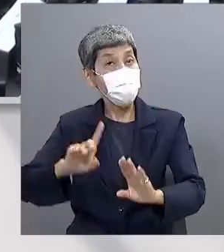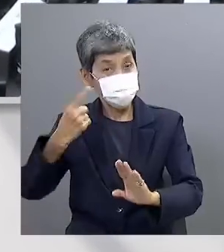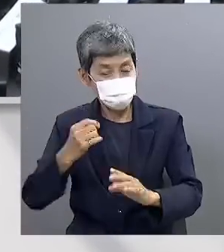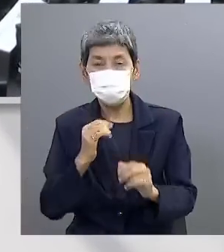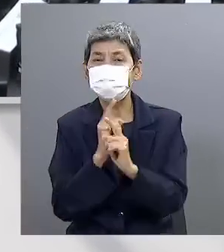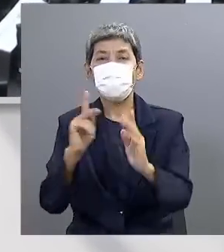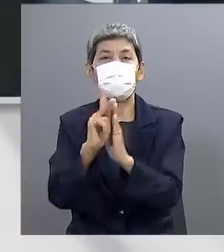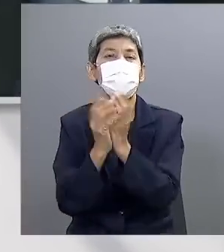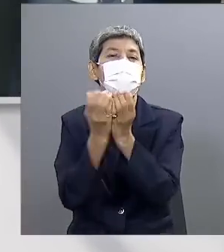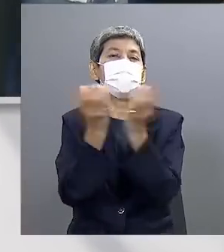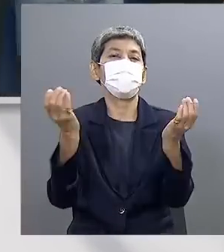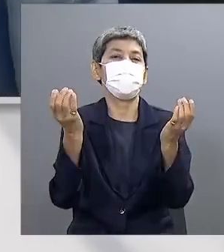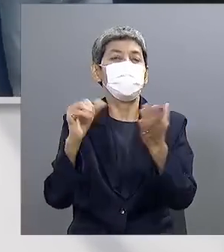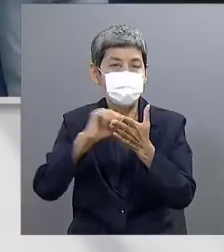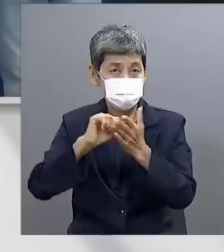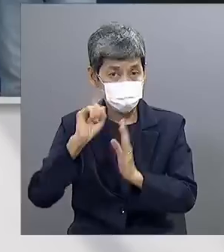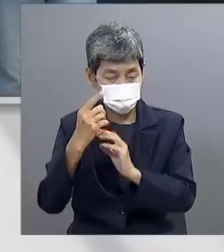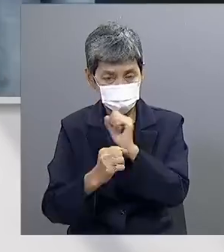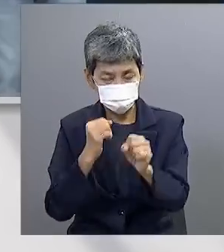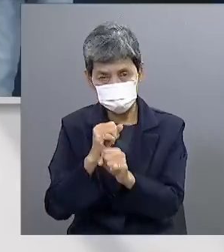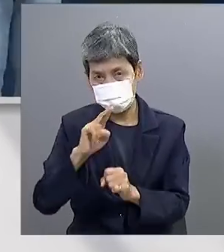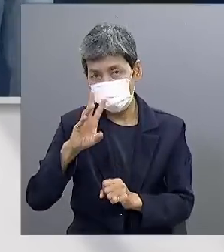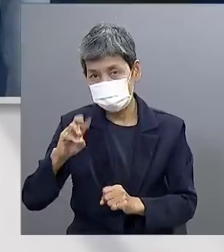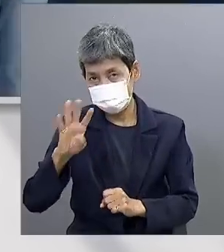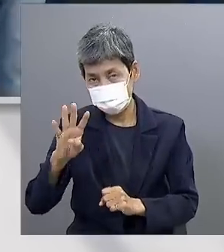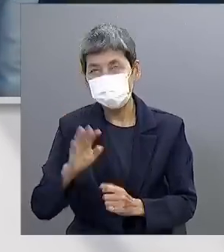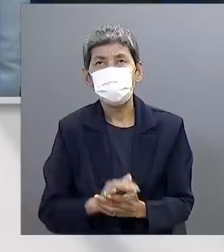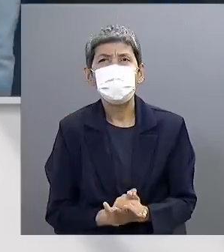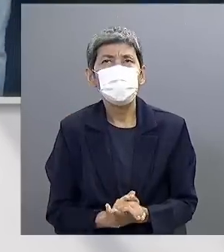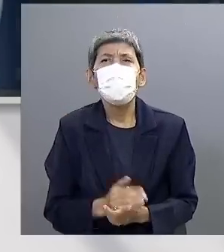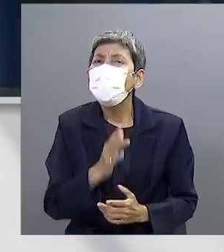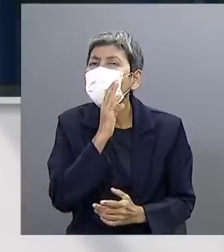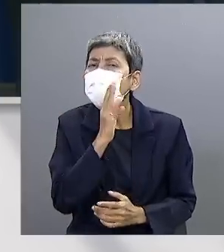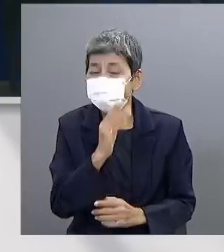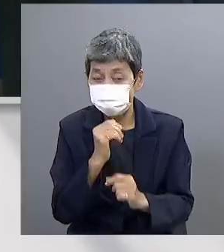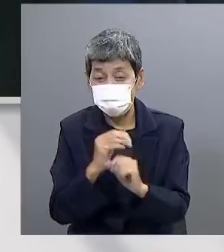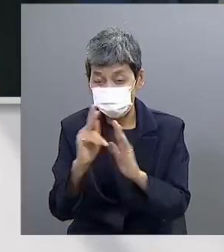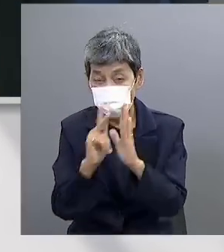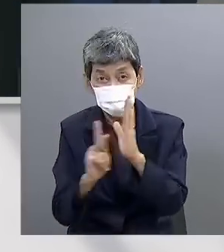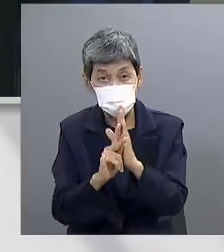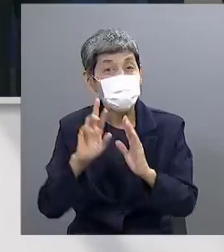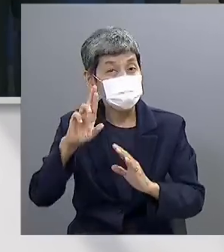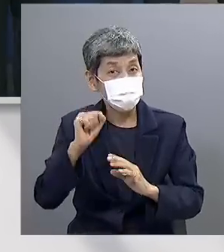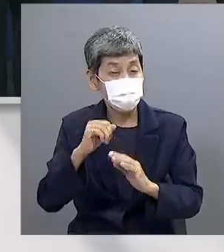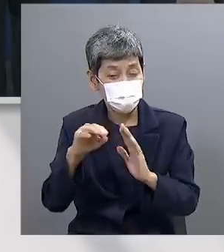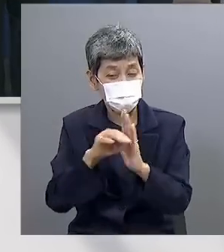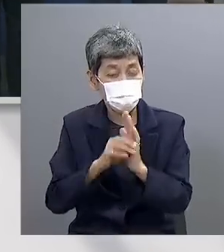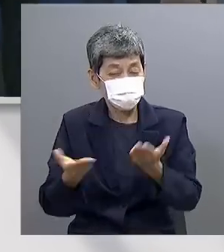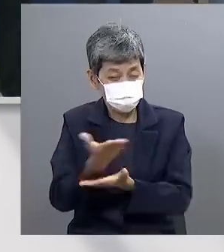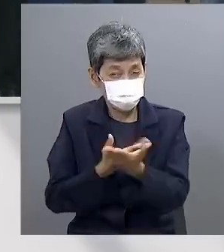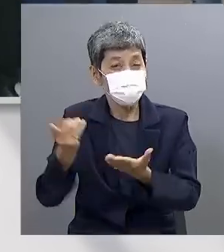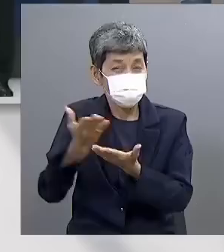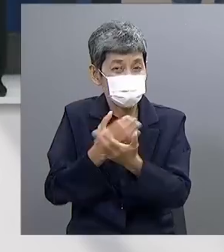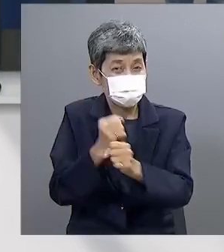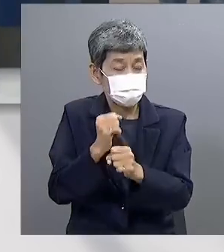แก้ไขเพิ่มเติมปี2564แต่ถ้าเป็นไปตามร่างกฎหมายที่รัฐสภากำลังพิจารณากันอยู่นี้ตั้ง